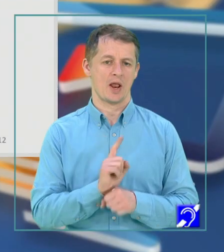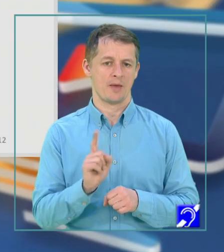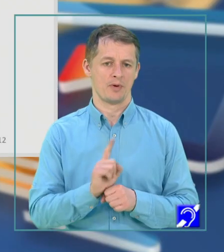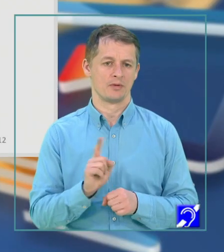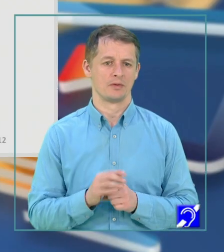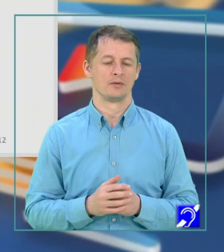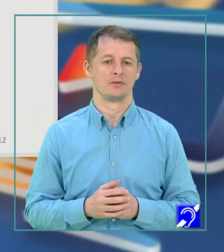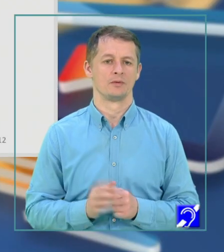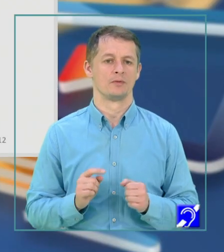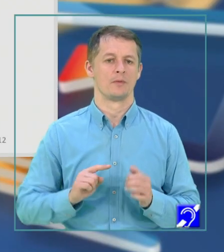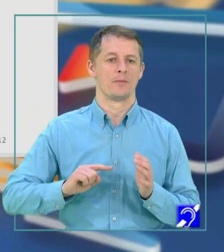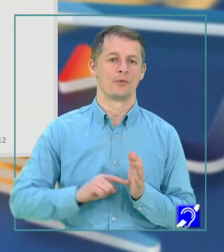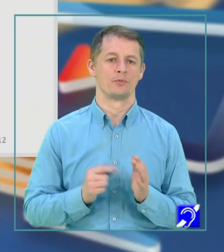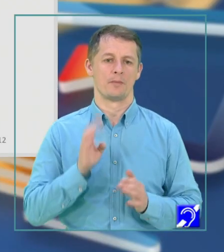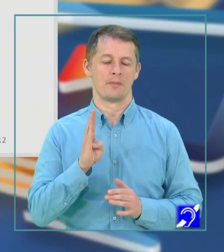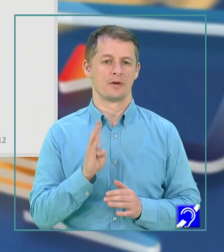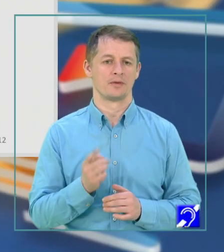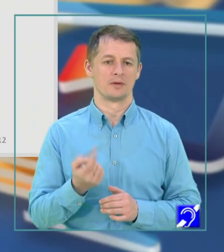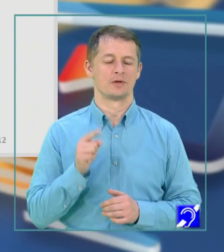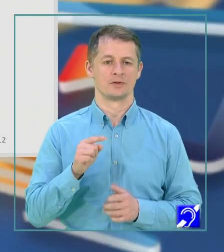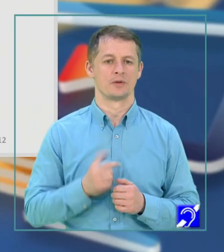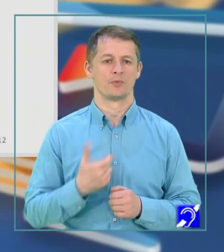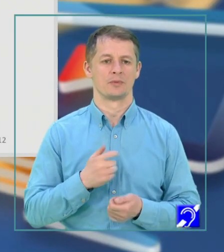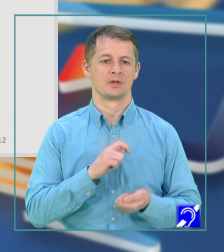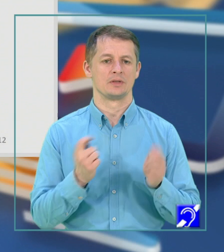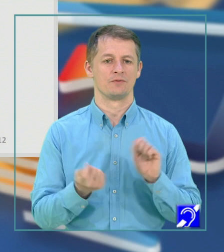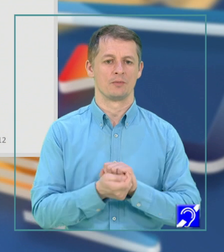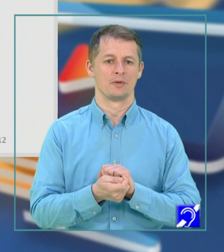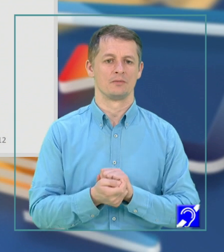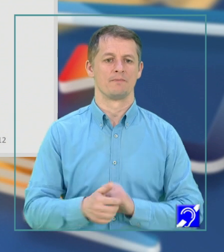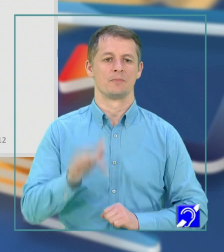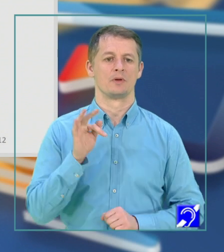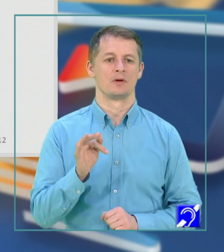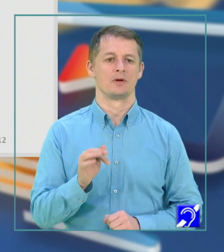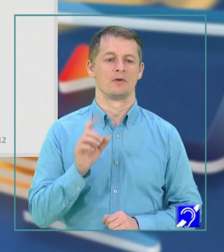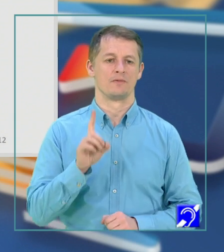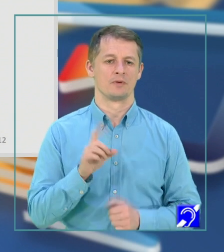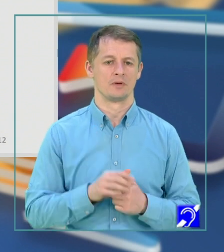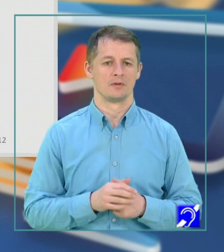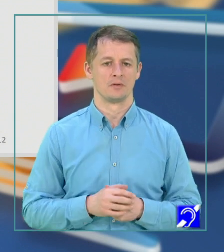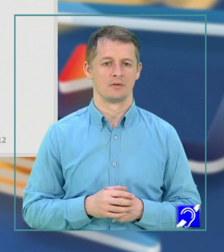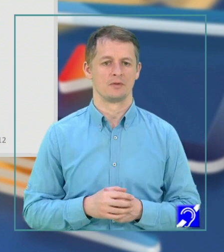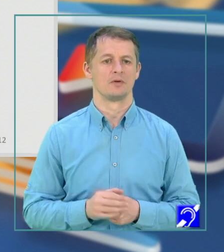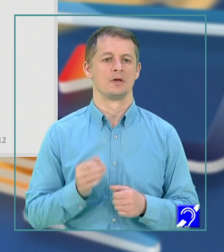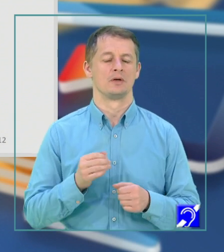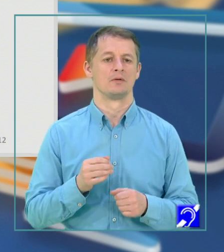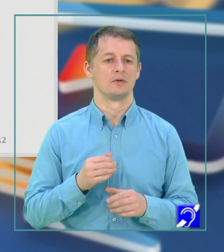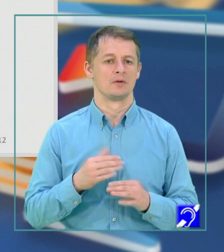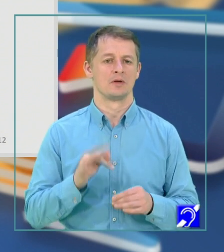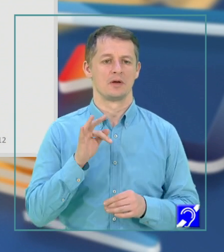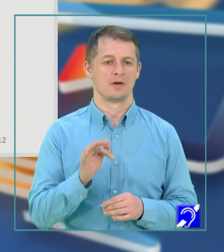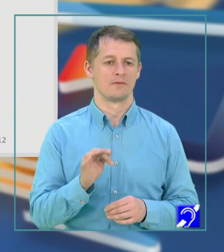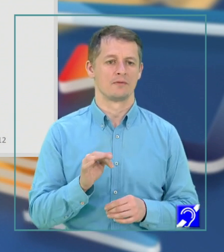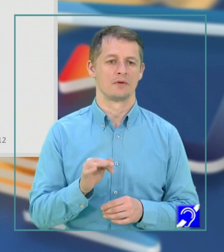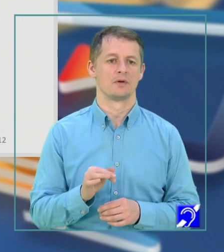Deci conform punctului B din acest punct putem transforma F de compusul de K plus 1 elemente în F de